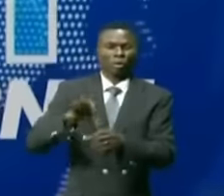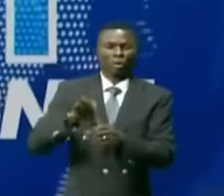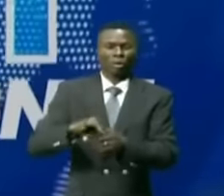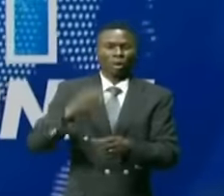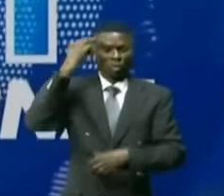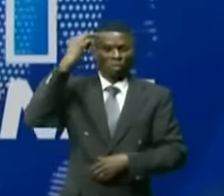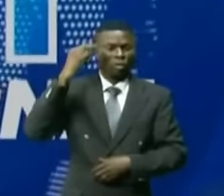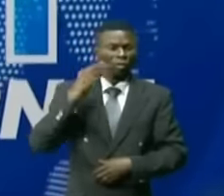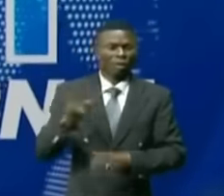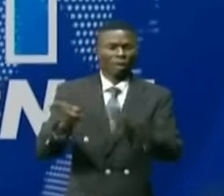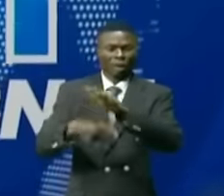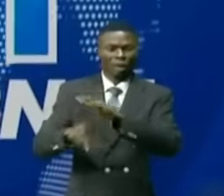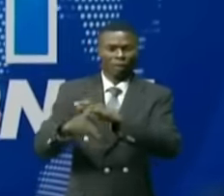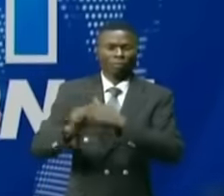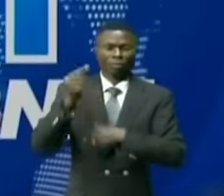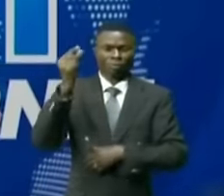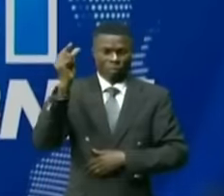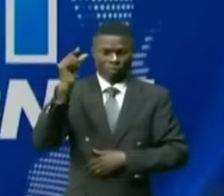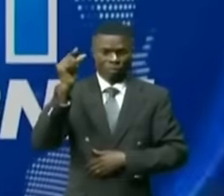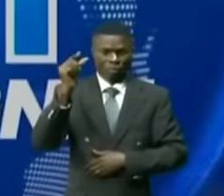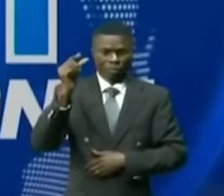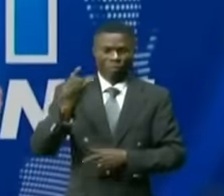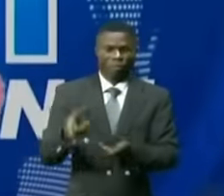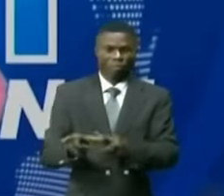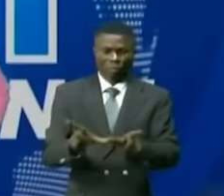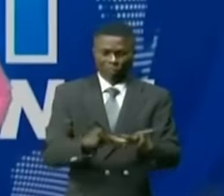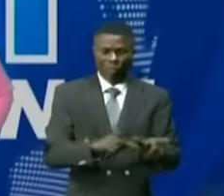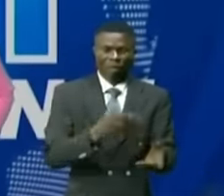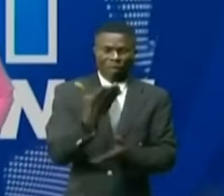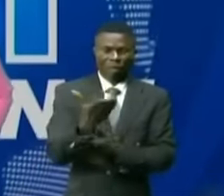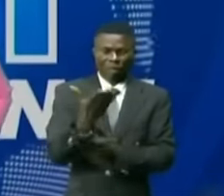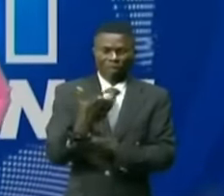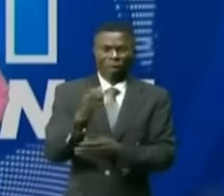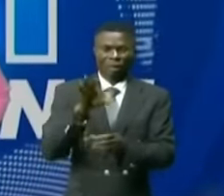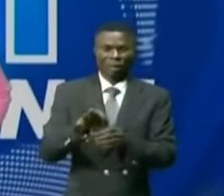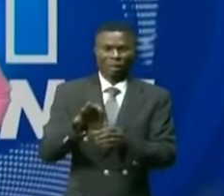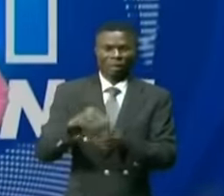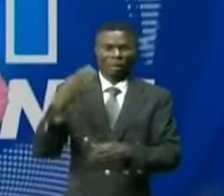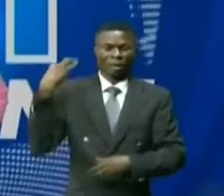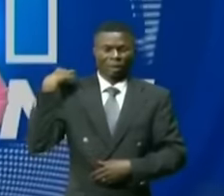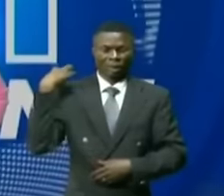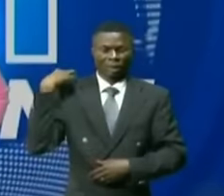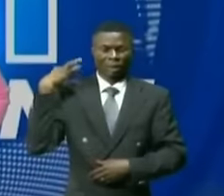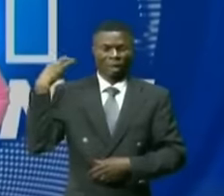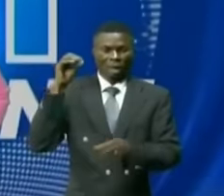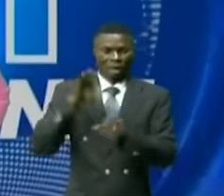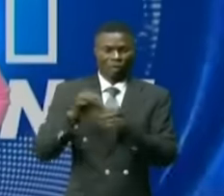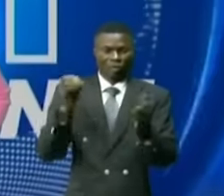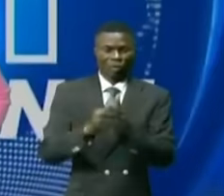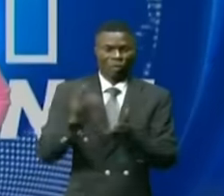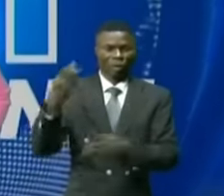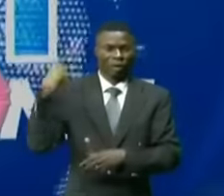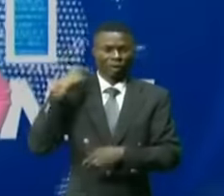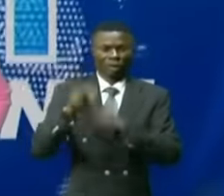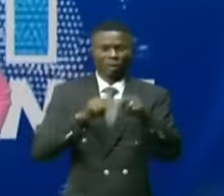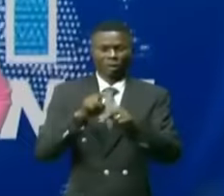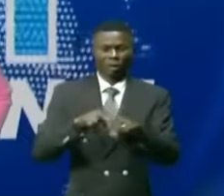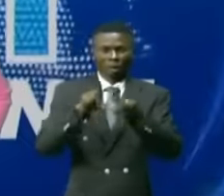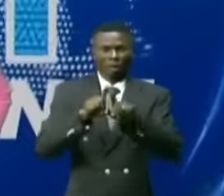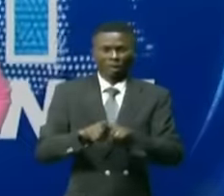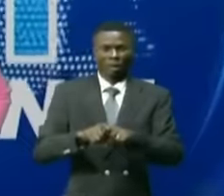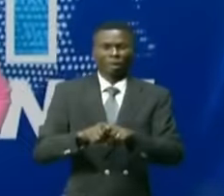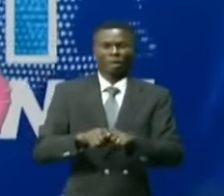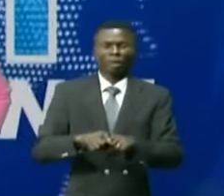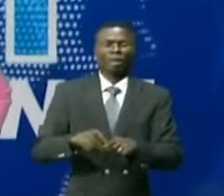L'actuel ministre provincial des Mines du Lualaba sollicite des voix pour son élection à la députation nationale et à la